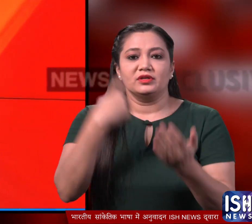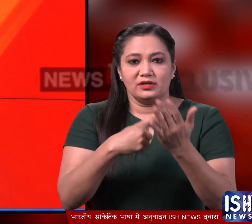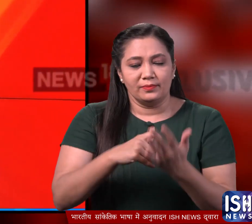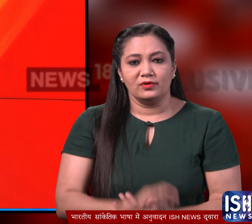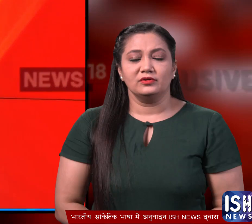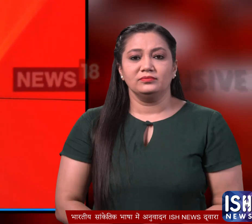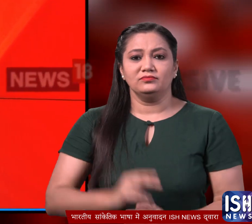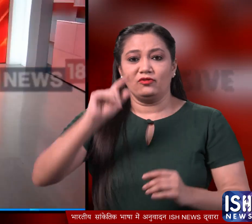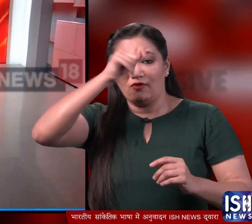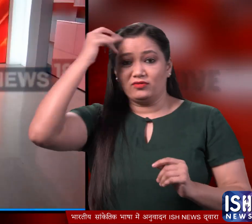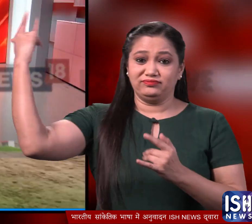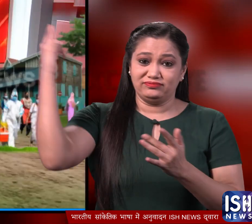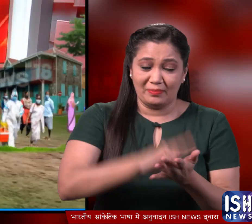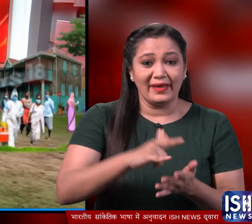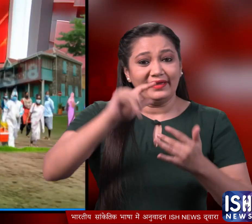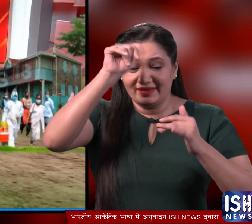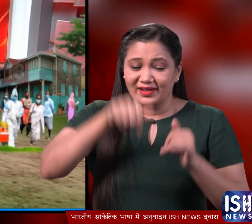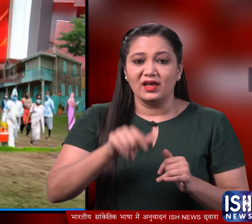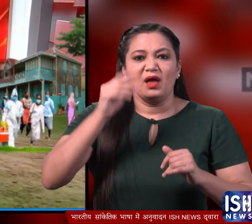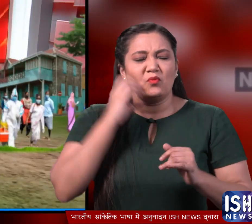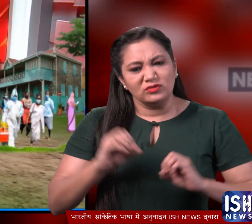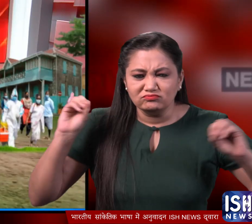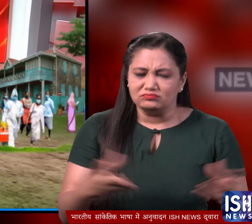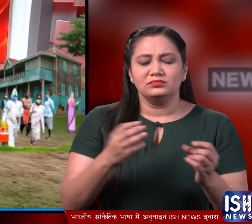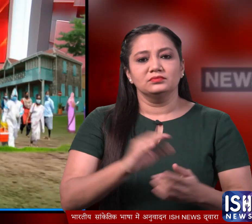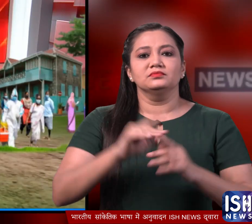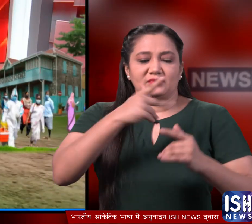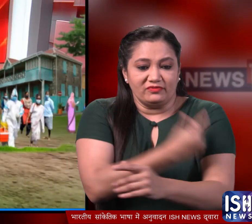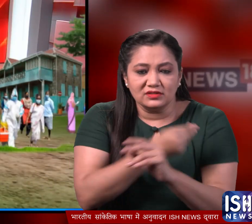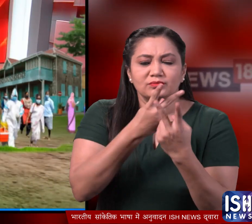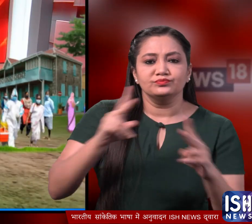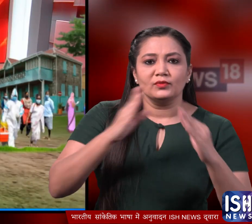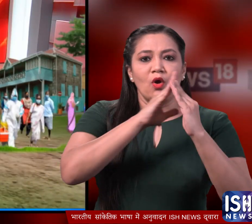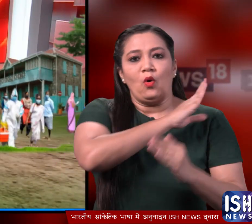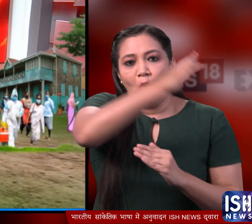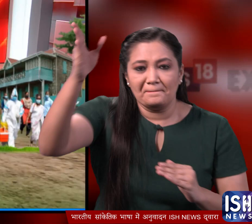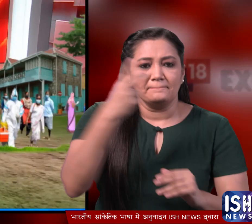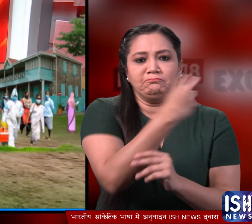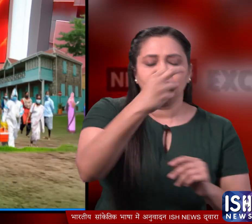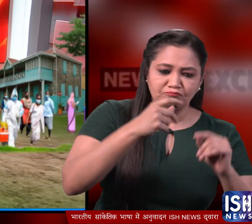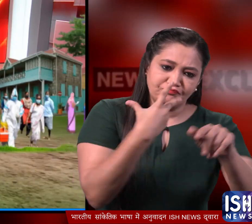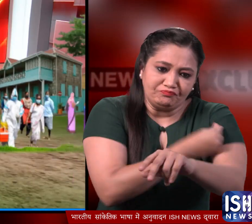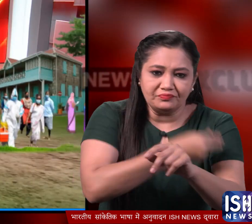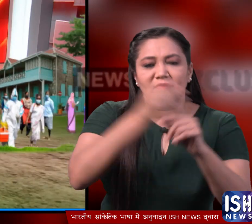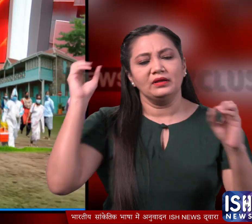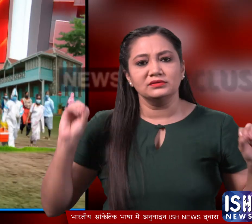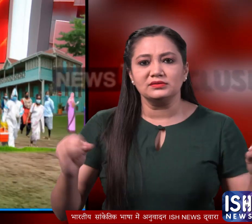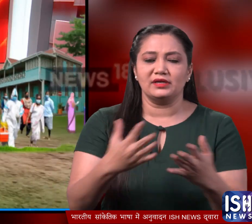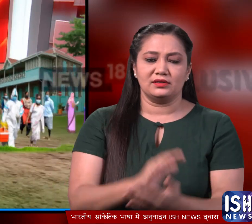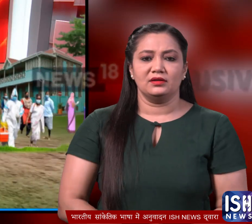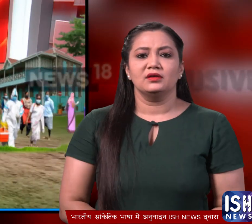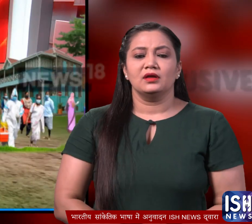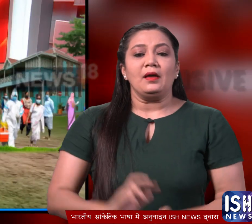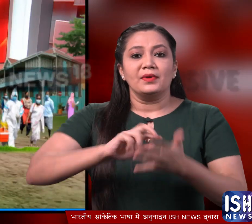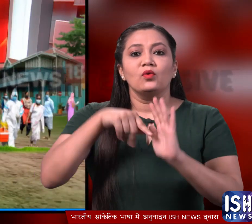ایٹین کے روی سنگھ کی رپورٹ ہے کہ ویدیش دورے سے لوٹتے ہی ایکشن میں آیا پردھان منتری موڈی نے ویکسینیشن کے لیے ہر گھر دس تک ابھیان کی شروعات کی